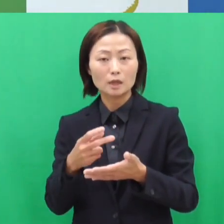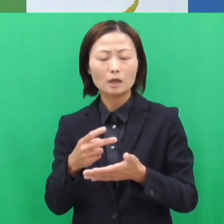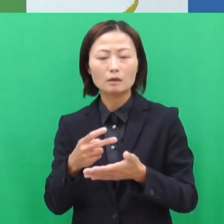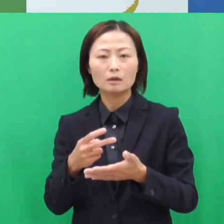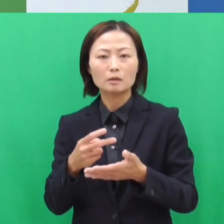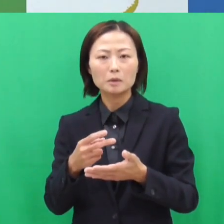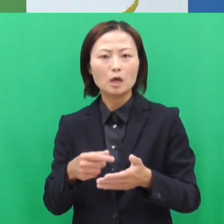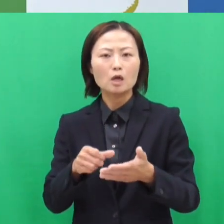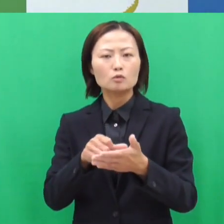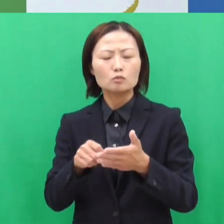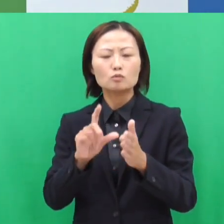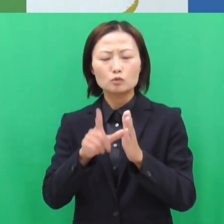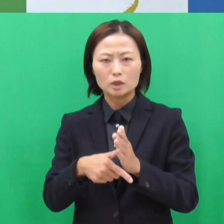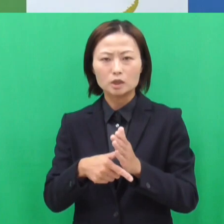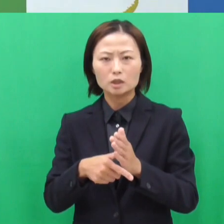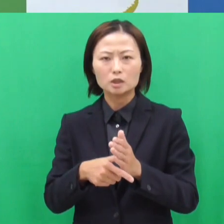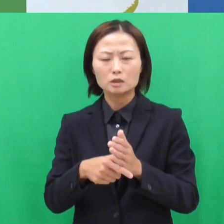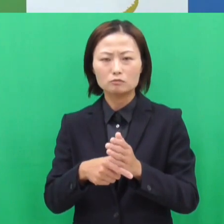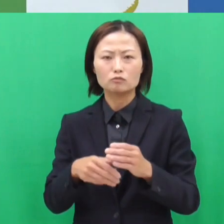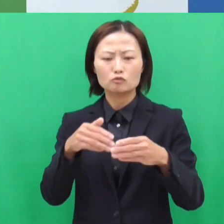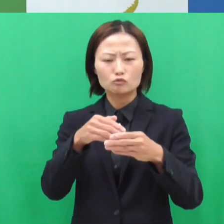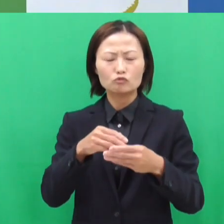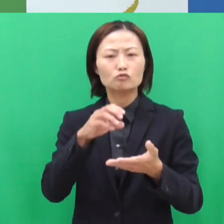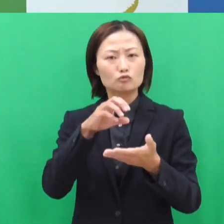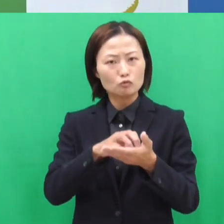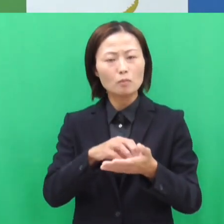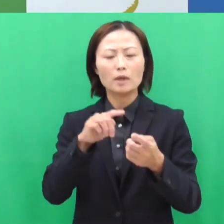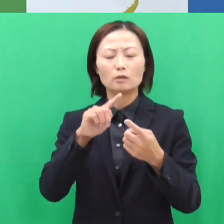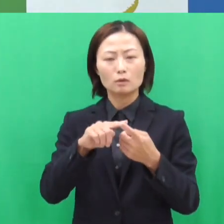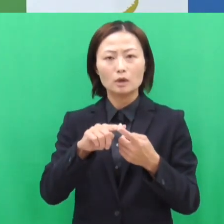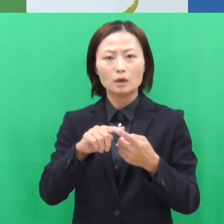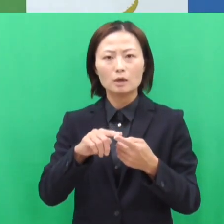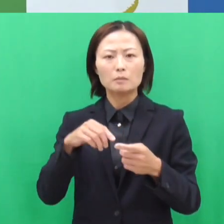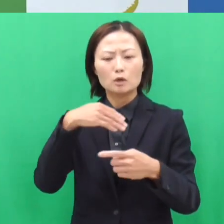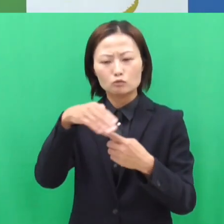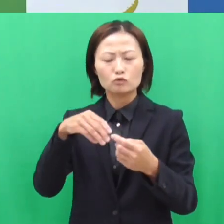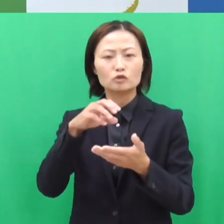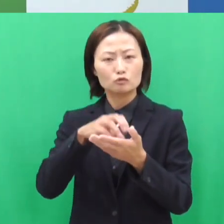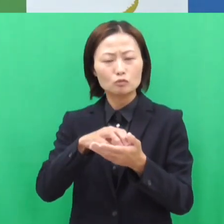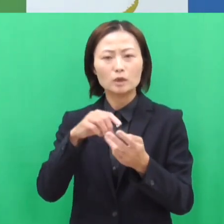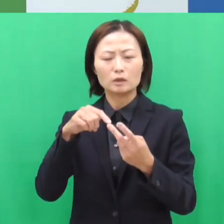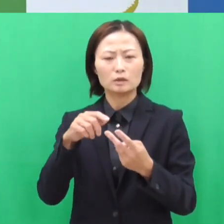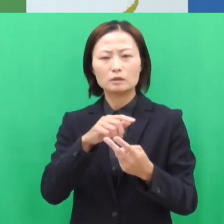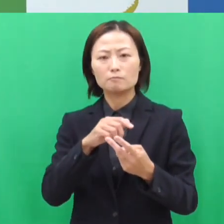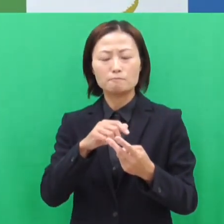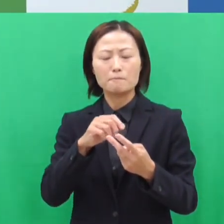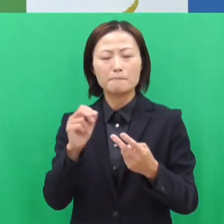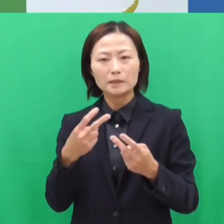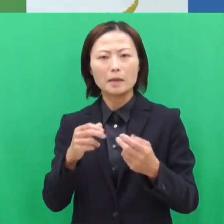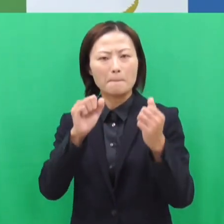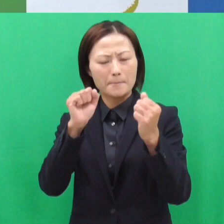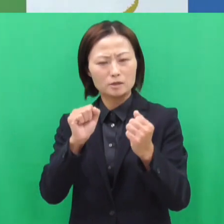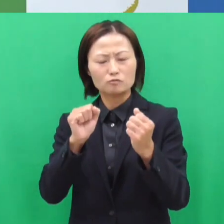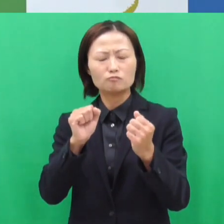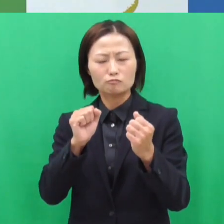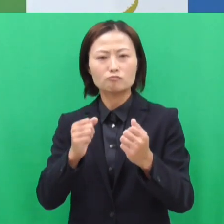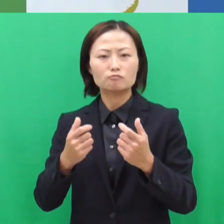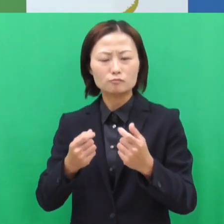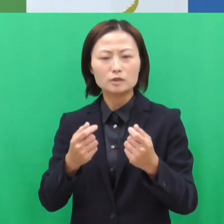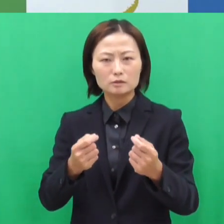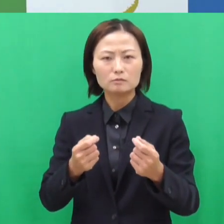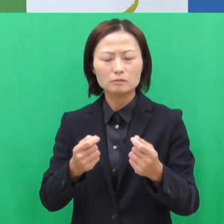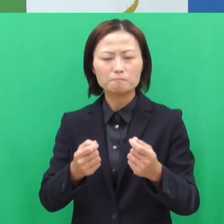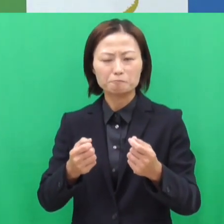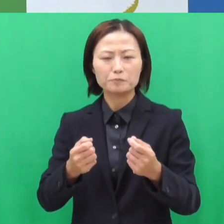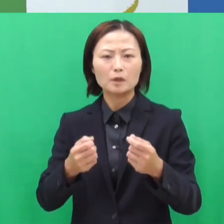証明書をもらって独身であるちゃんと収入がどれがかかって承認をもらって面接までして登録してますから安心感につながってる